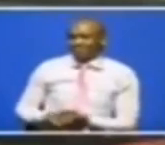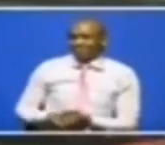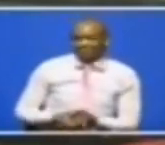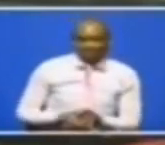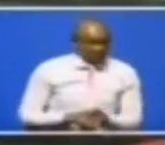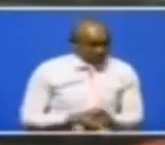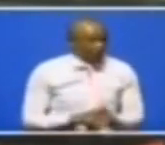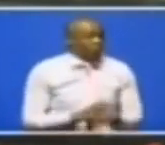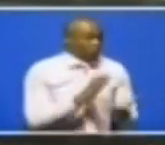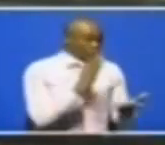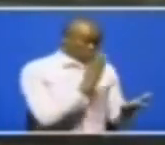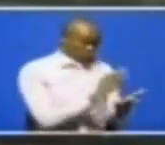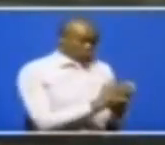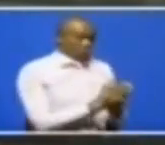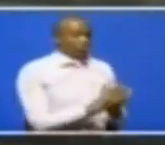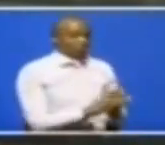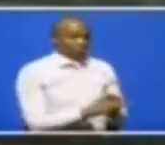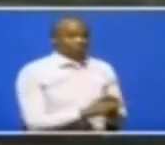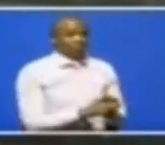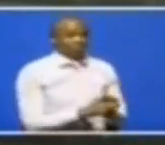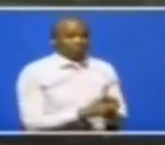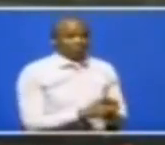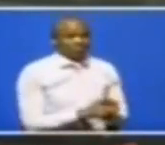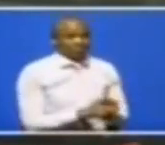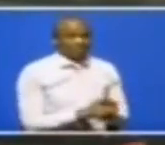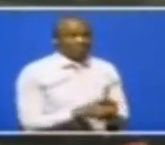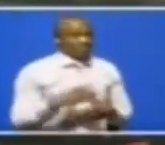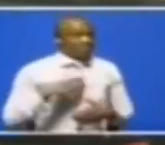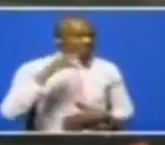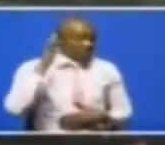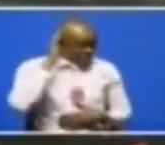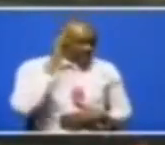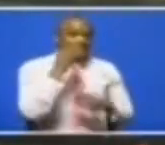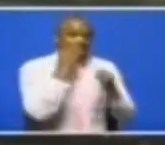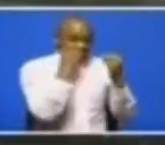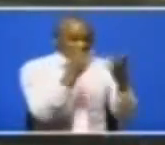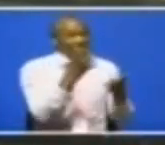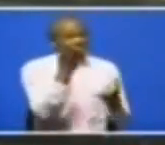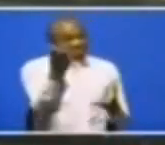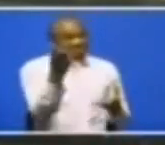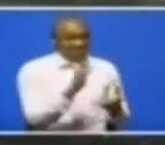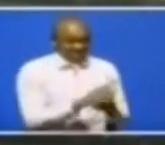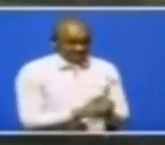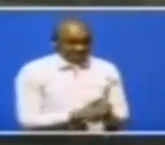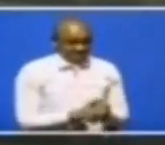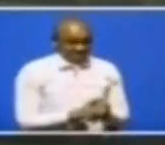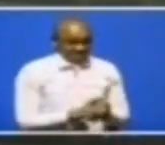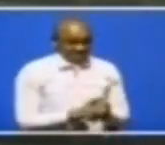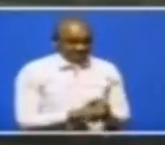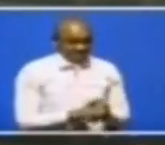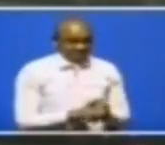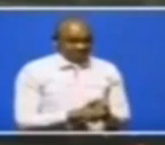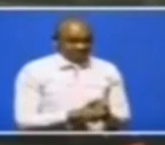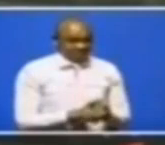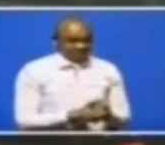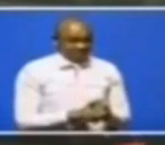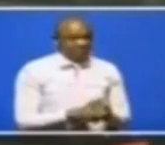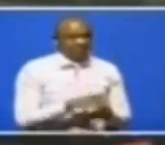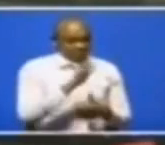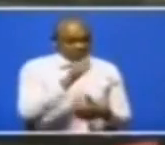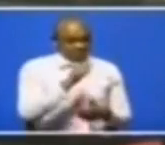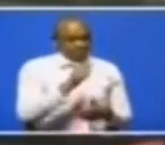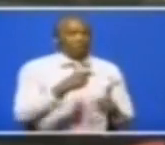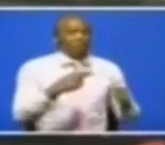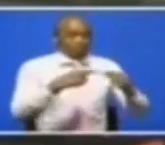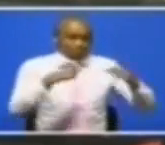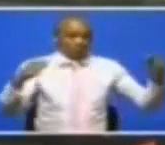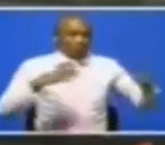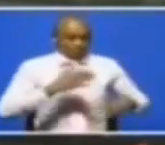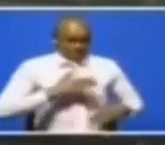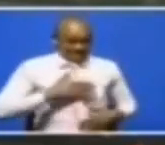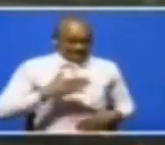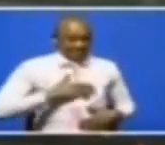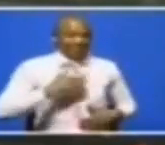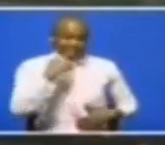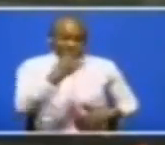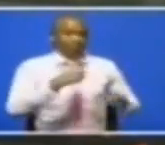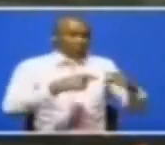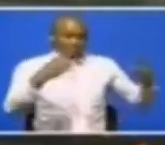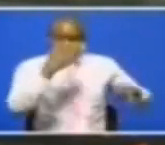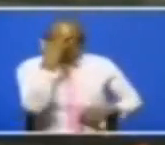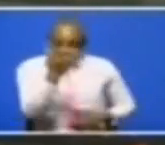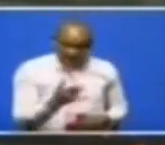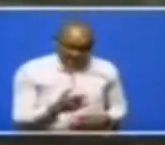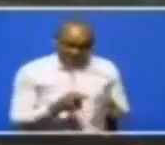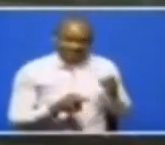Ni kweli kwamba kuna habari ambayo ilikuwa imetolewa na wapinzani wangu. Nitasema ni